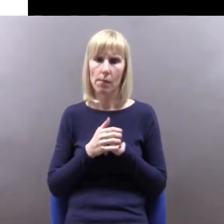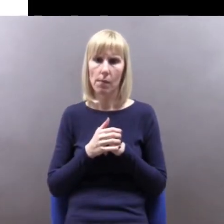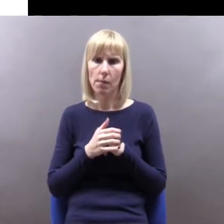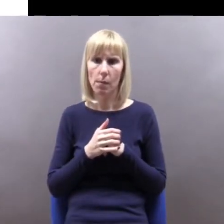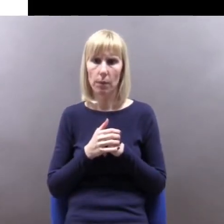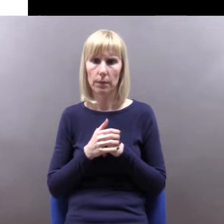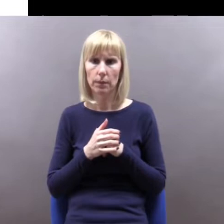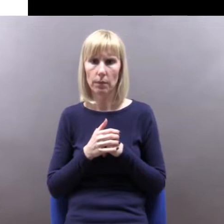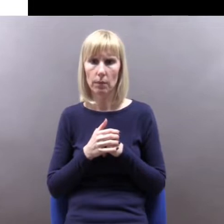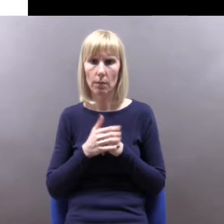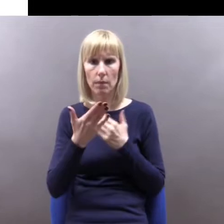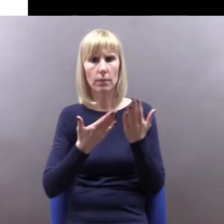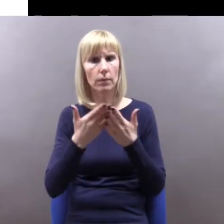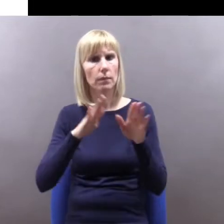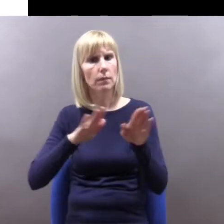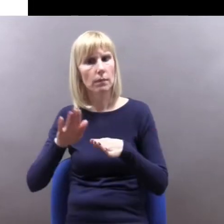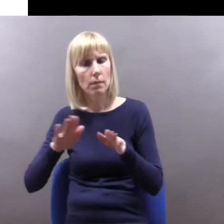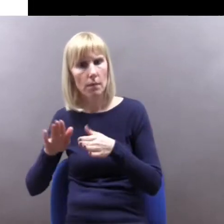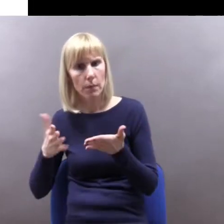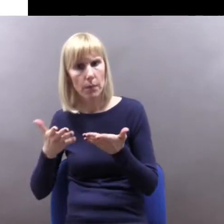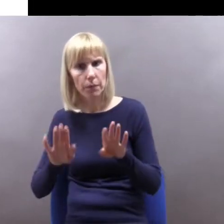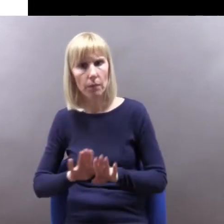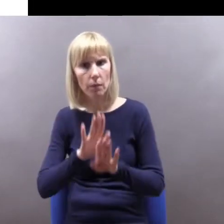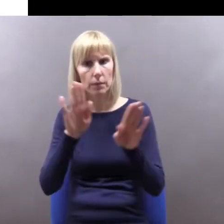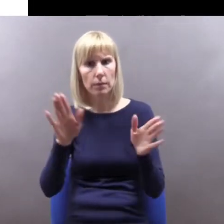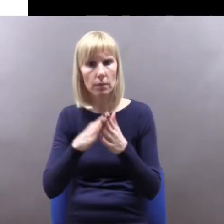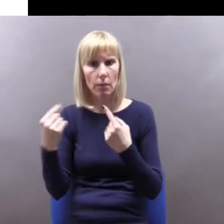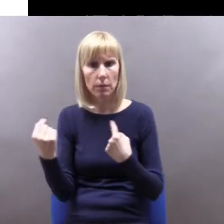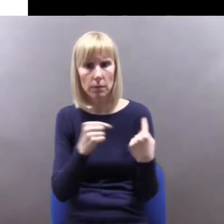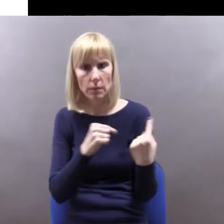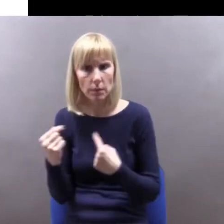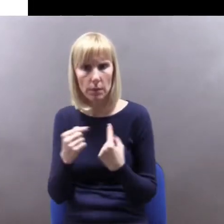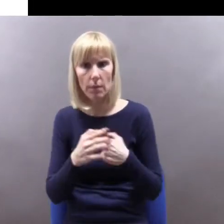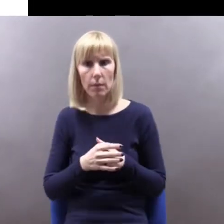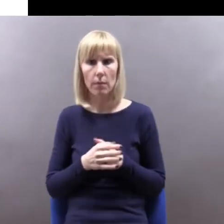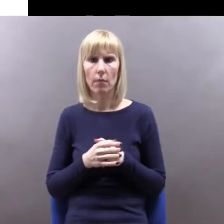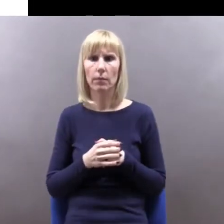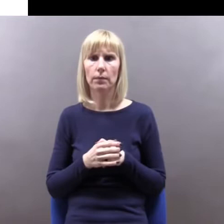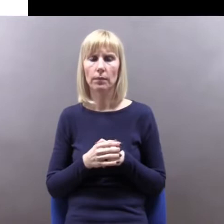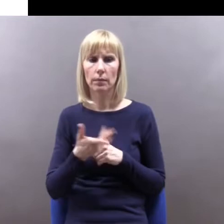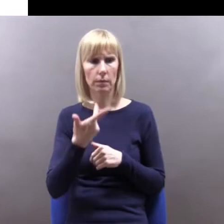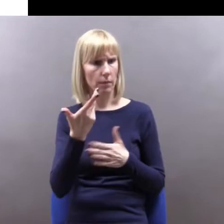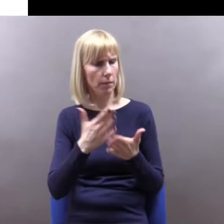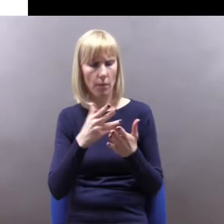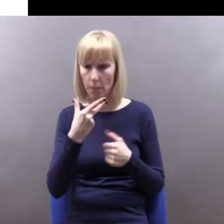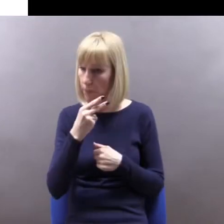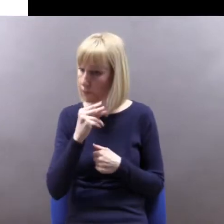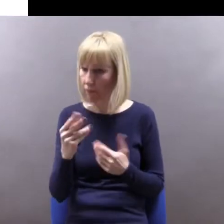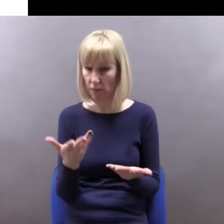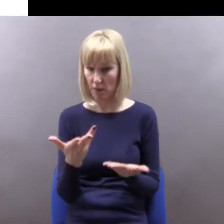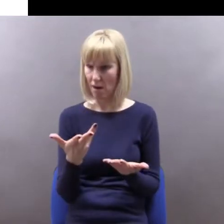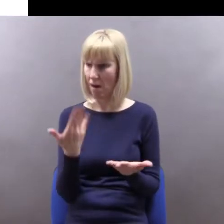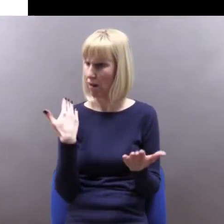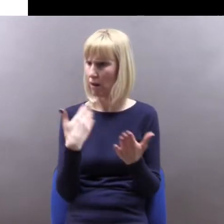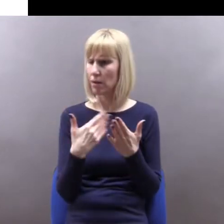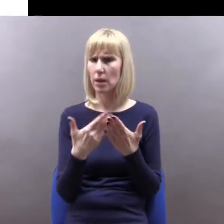pytała, ale co w tym rozwiązaniu jest nie tak? Czego Państwo oczekujecie? Które z rozwiązań